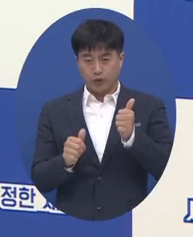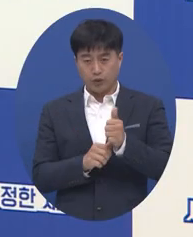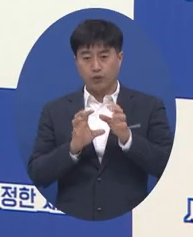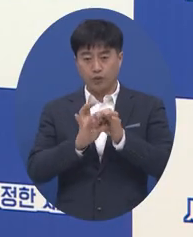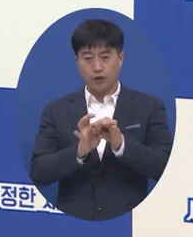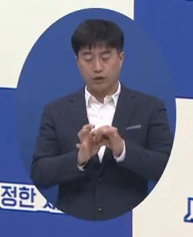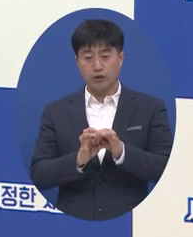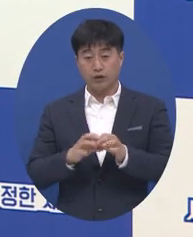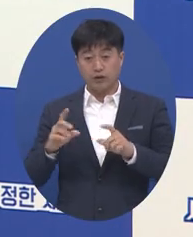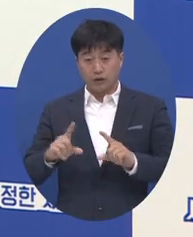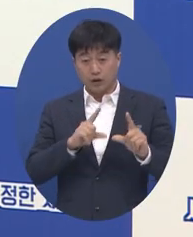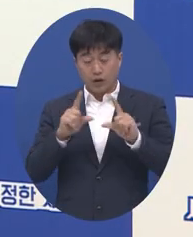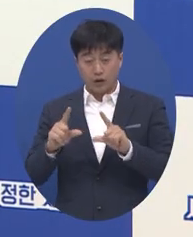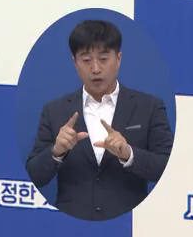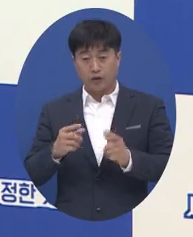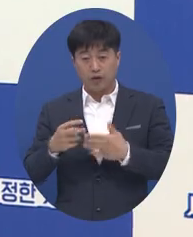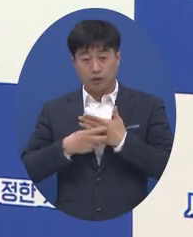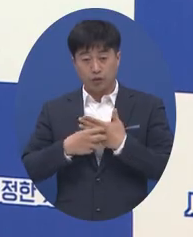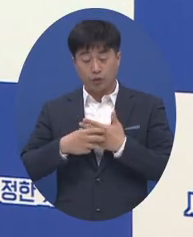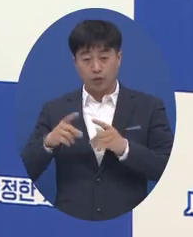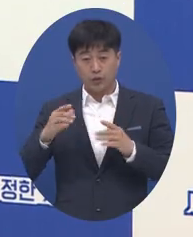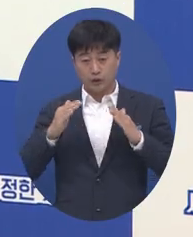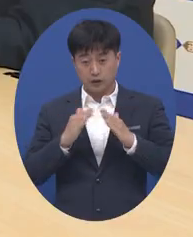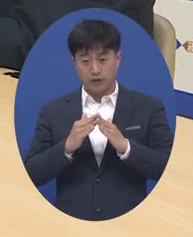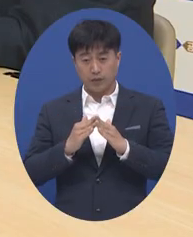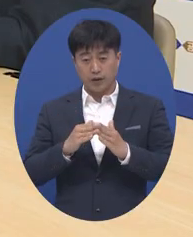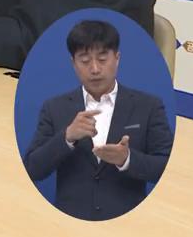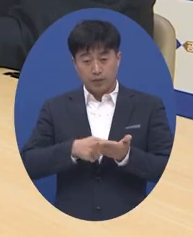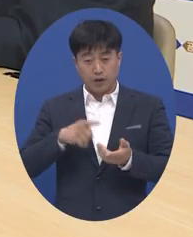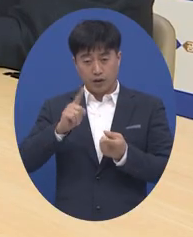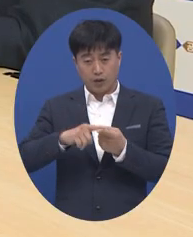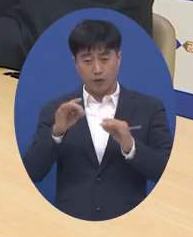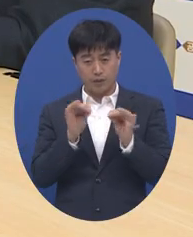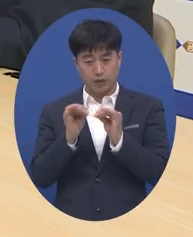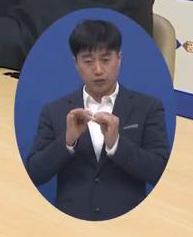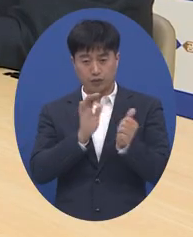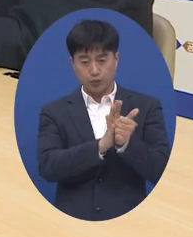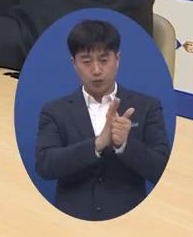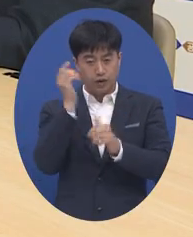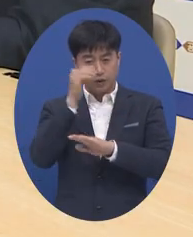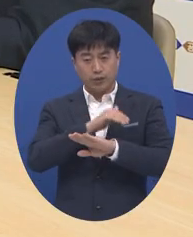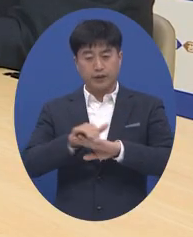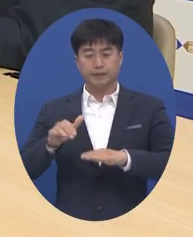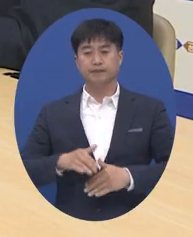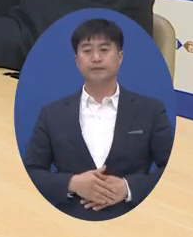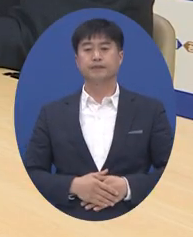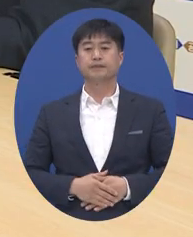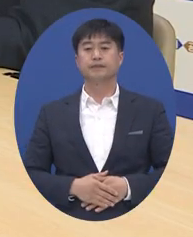생계나 의료, 주거 교육 등 피해 농가의 상황을 고려한 맞춤형 지원에 쓰일 예정입니다.